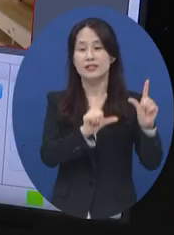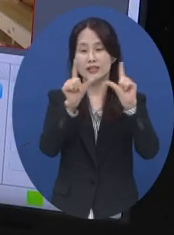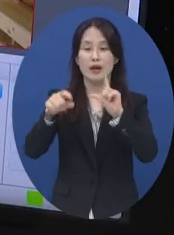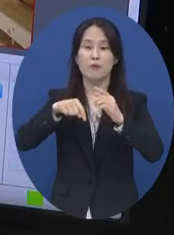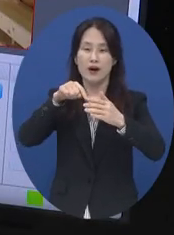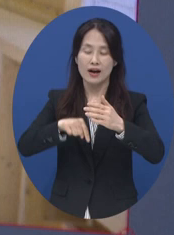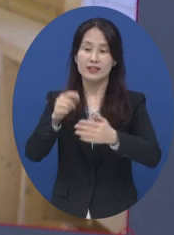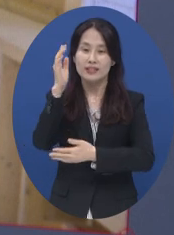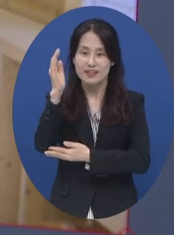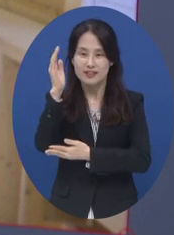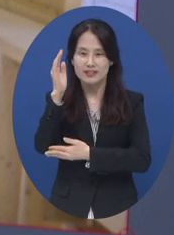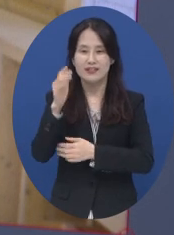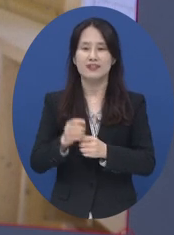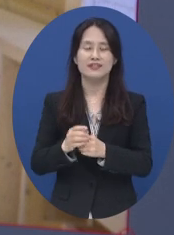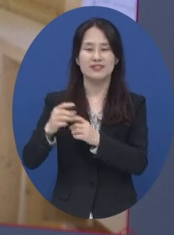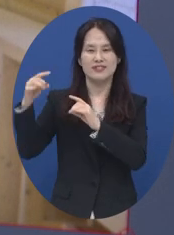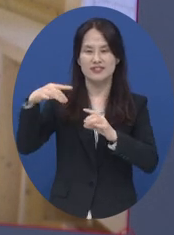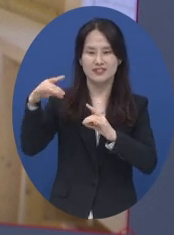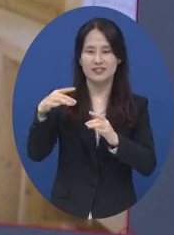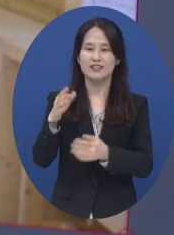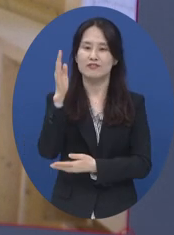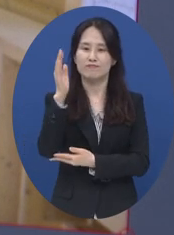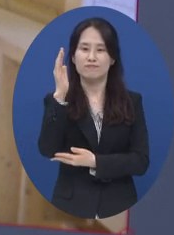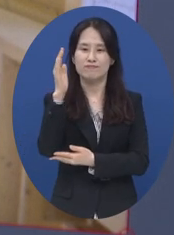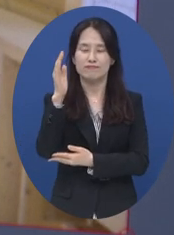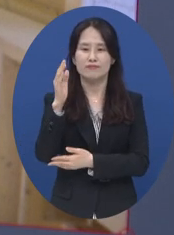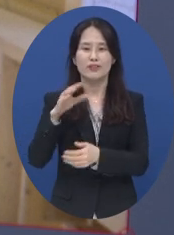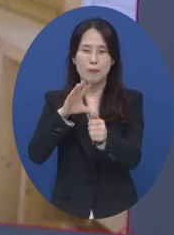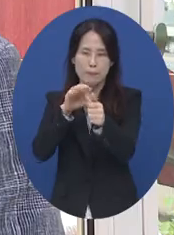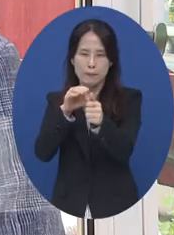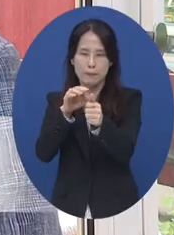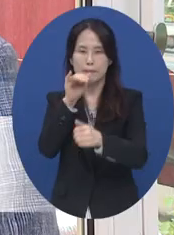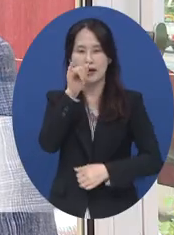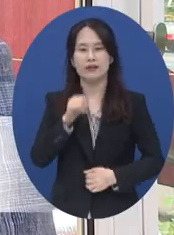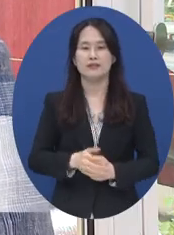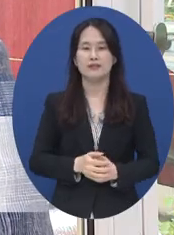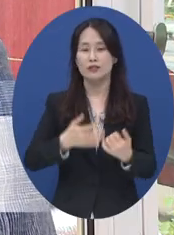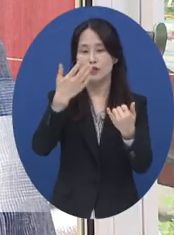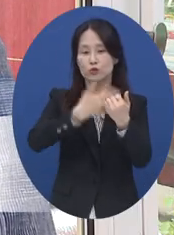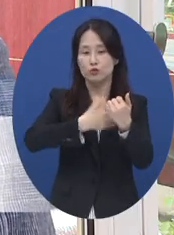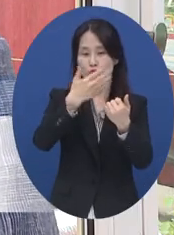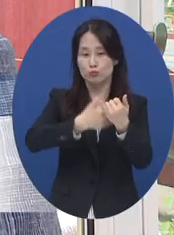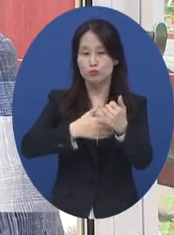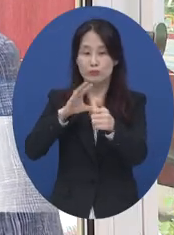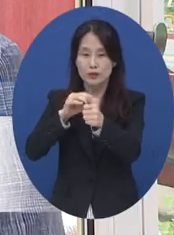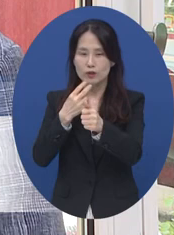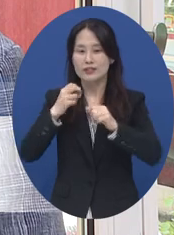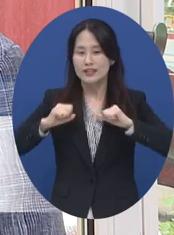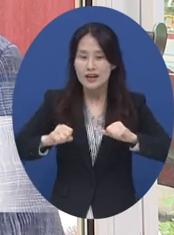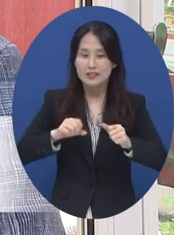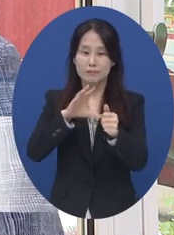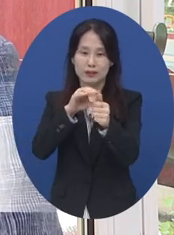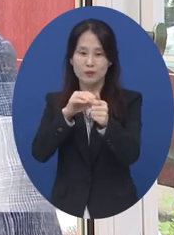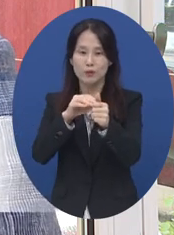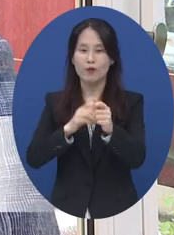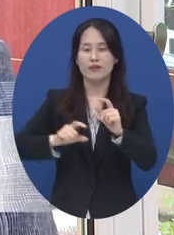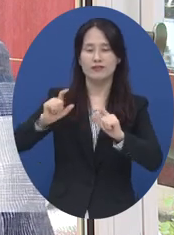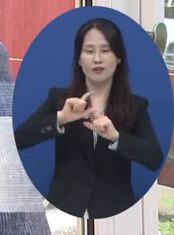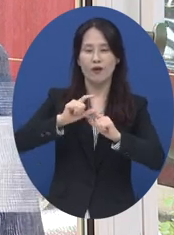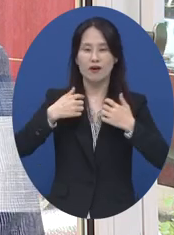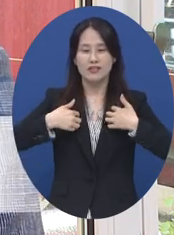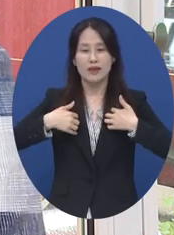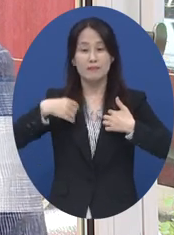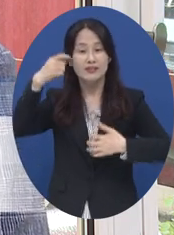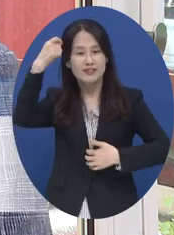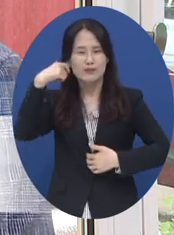생활 속 이야기들이 실시간으로 생생 이 전해졌습니다 유튜브 방송에 생방송 좀더 예능 같은 느낌